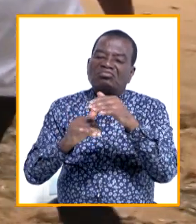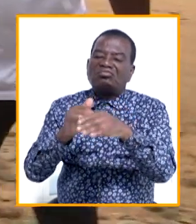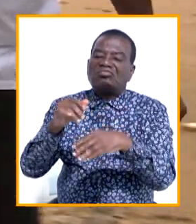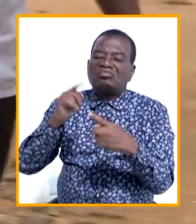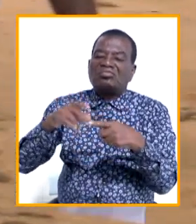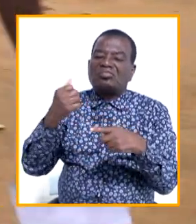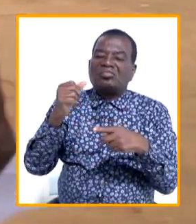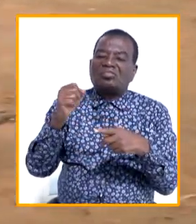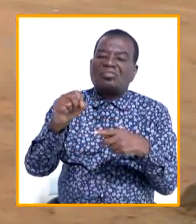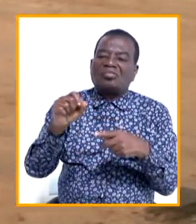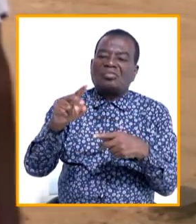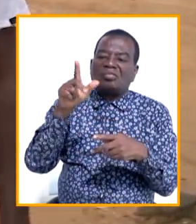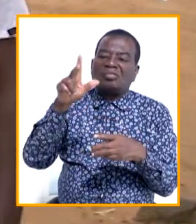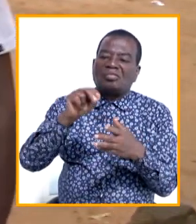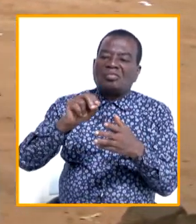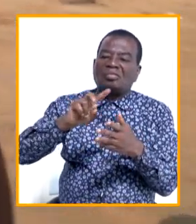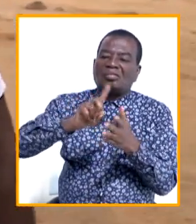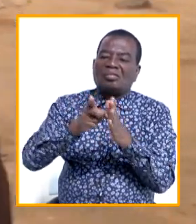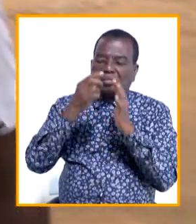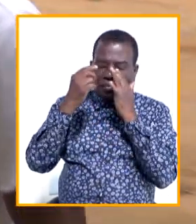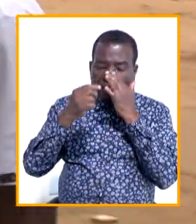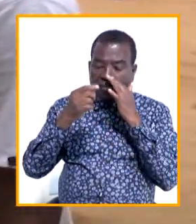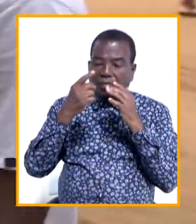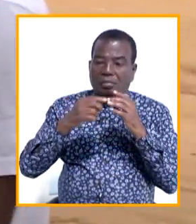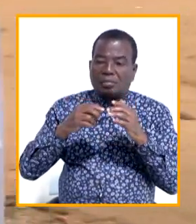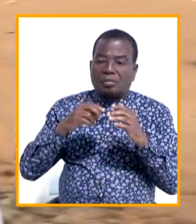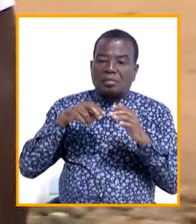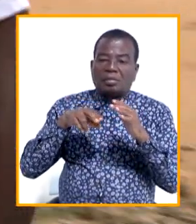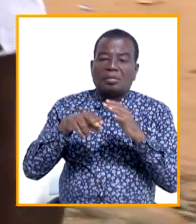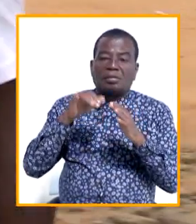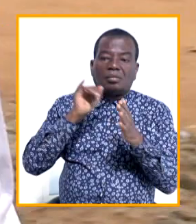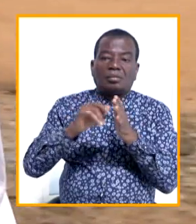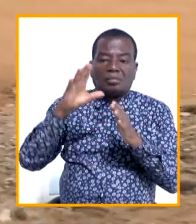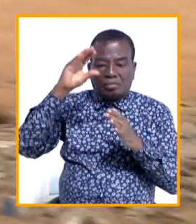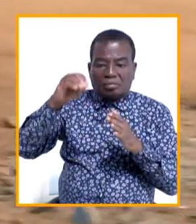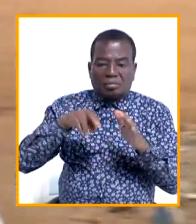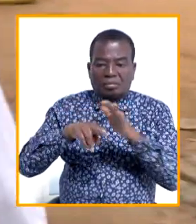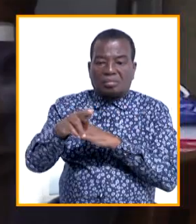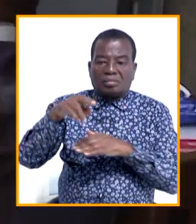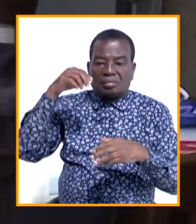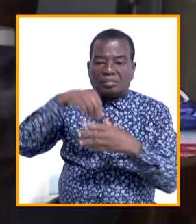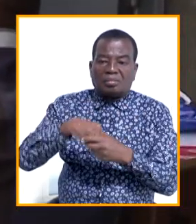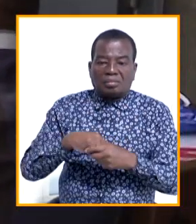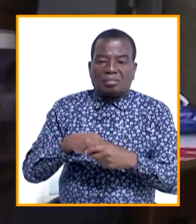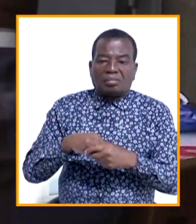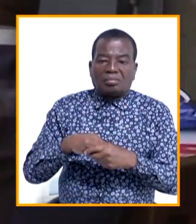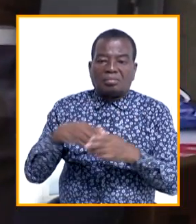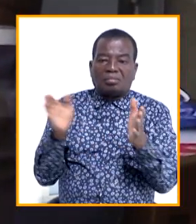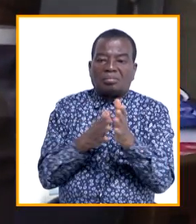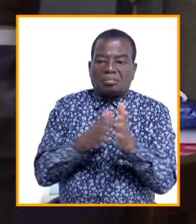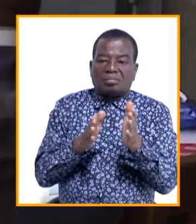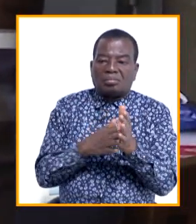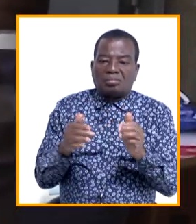11h30 ce jour Aaron Emmanuel fait son entrée au sein de l'établissement accompagné de son fils